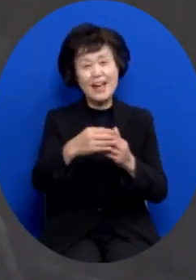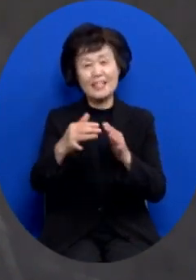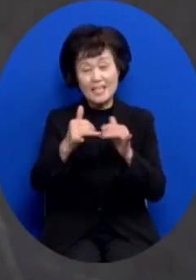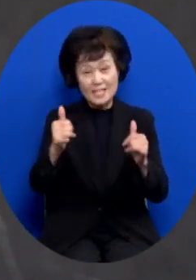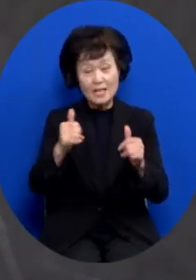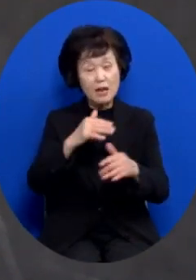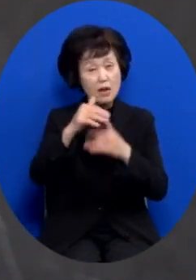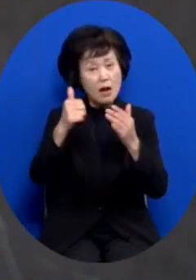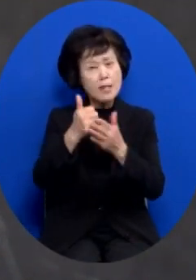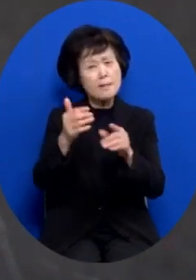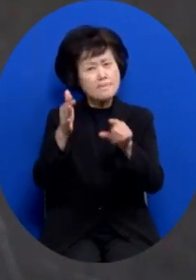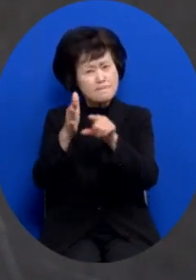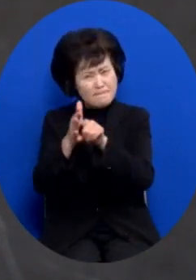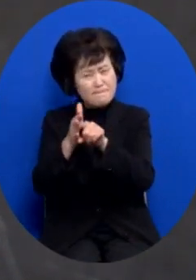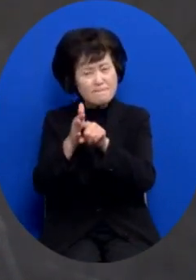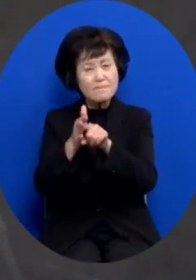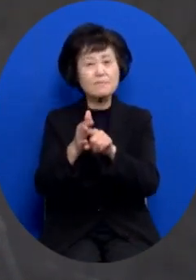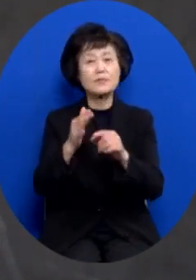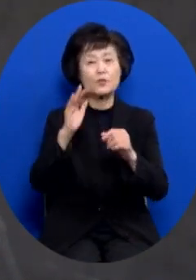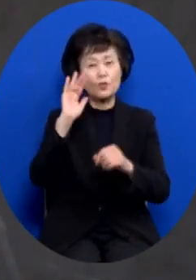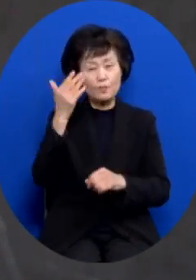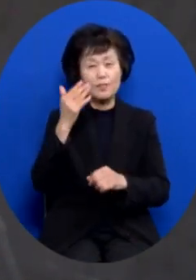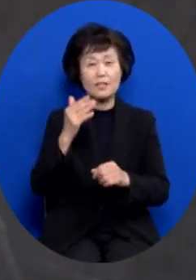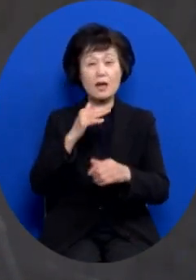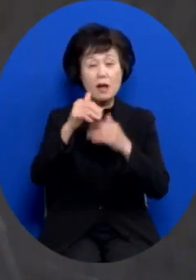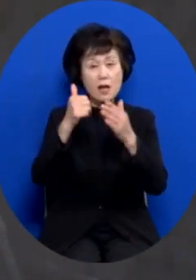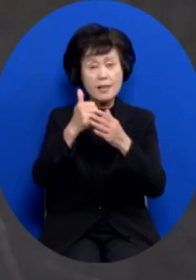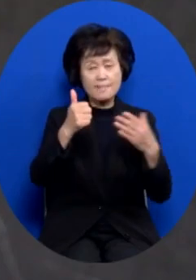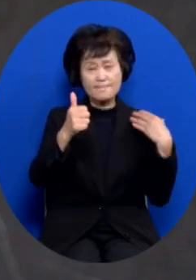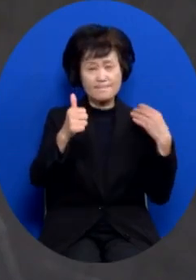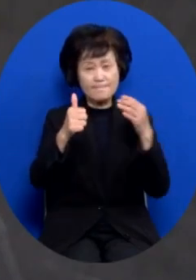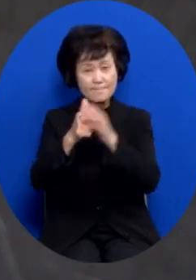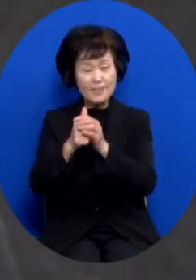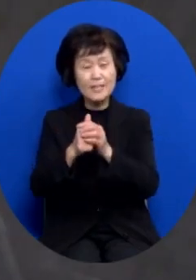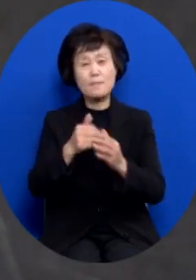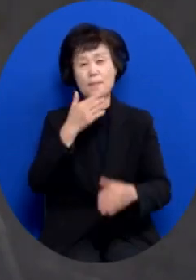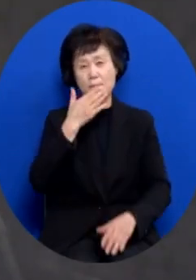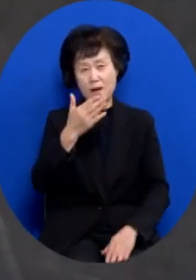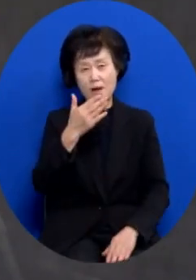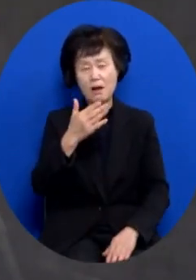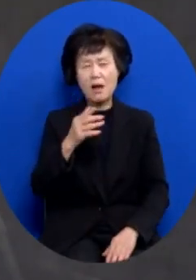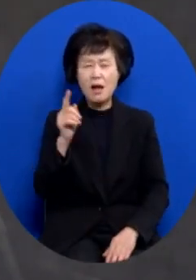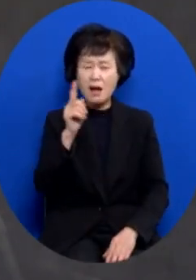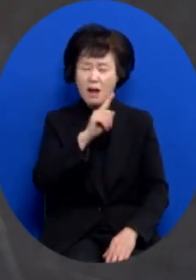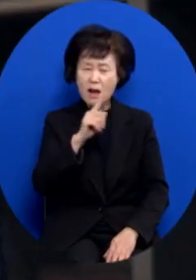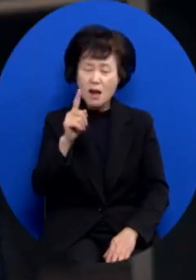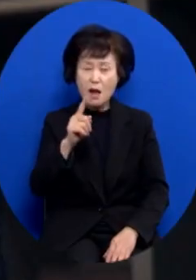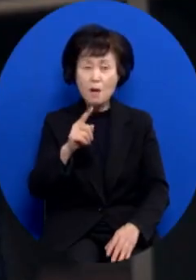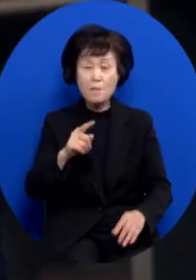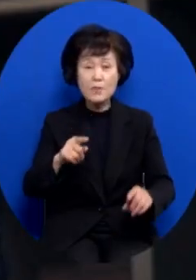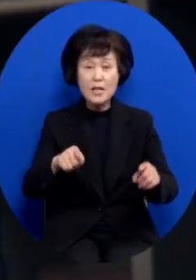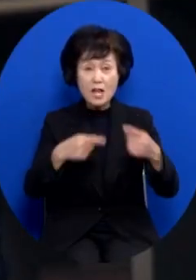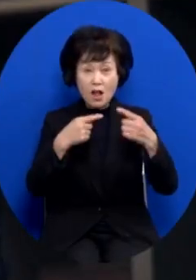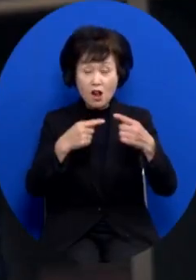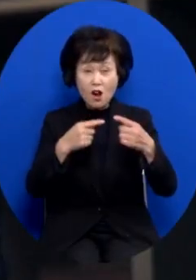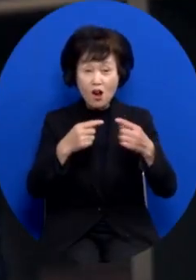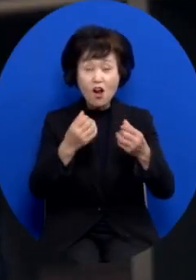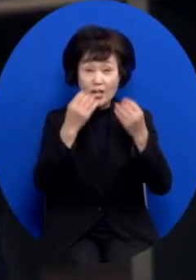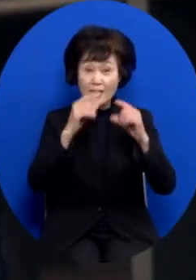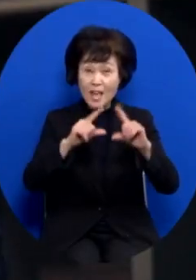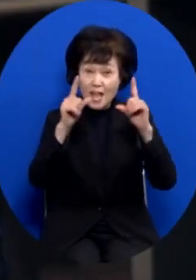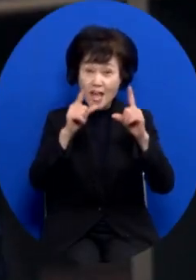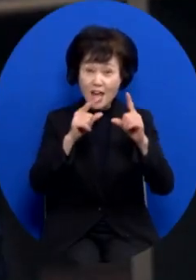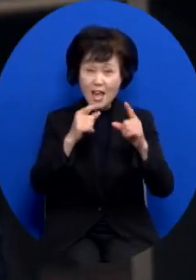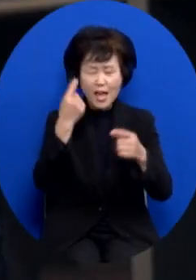신뢰하면 됩니다 그분께 맡기면 됩니다 아무리이 정초에 내가 세운 계획이 많을지라도